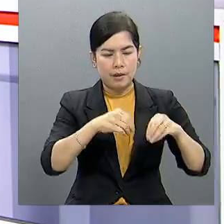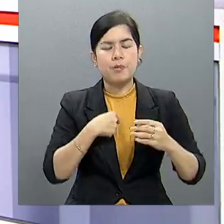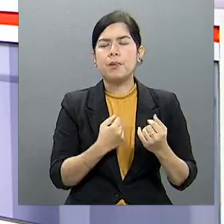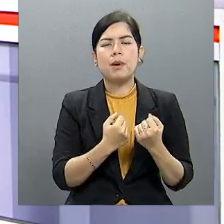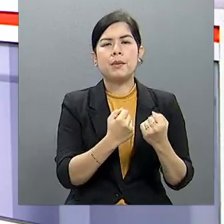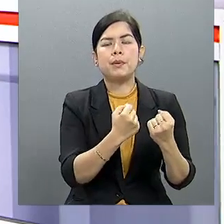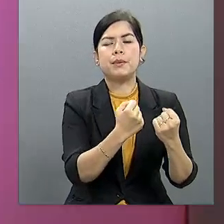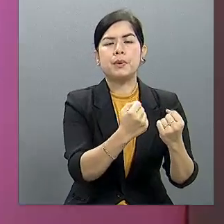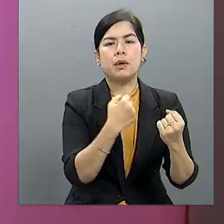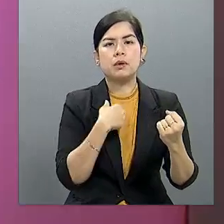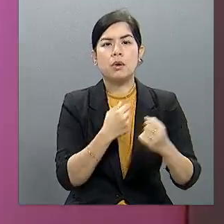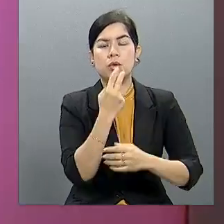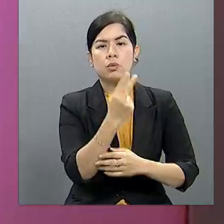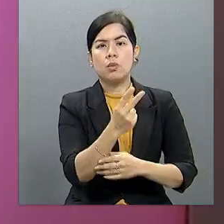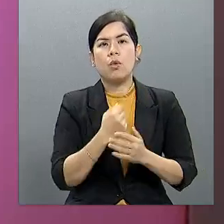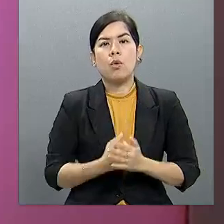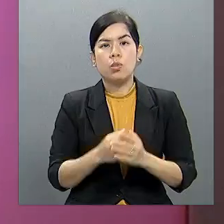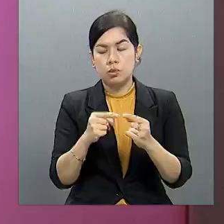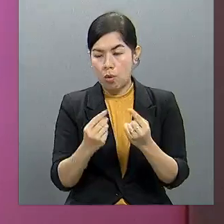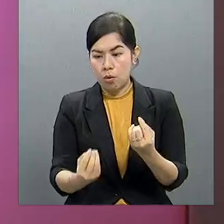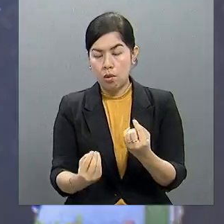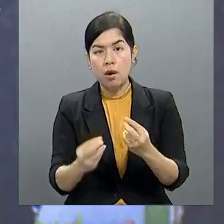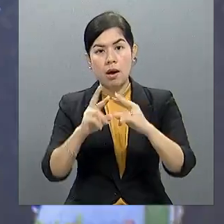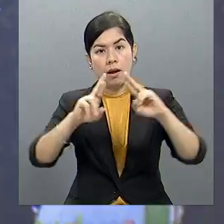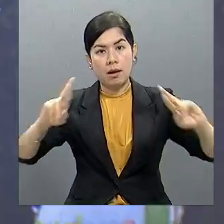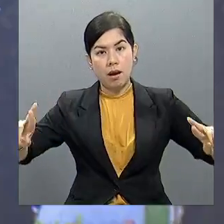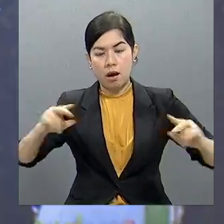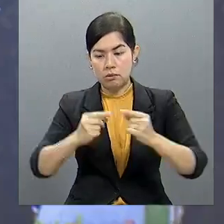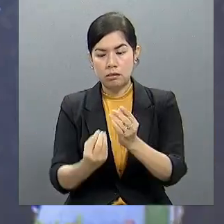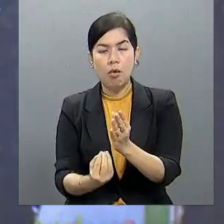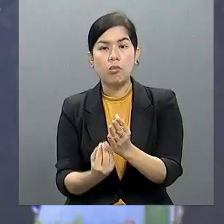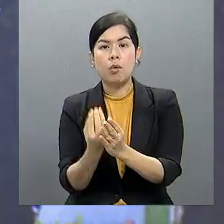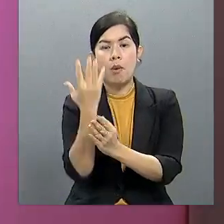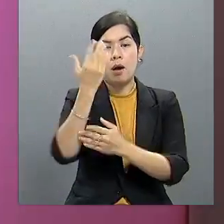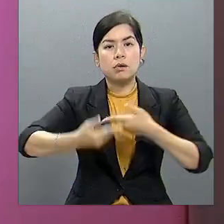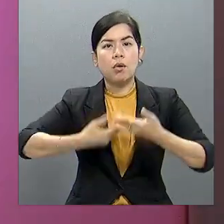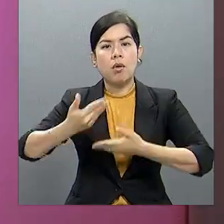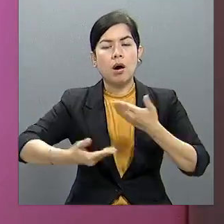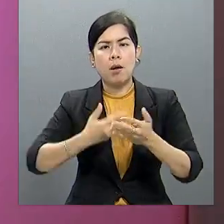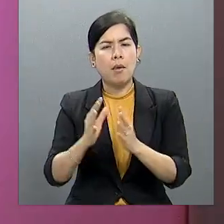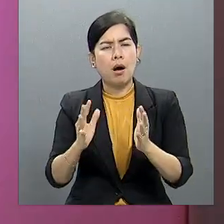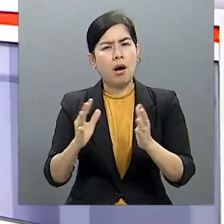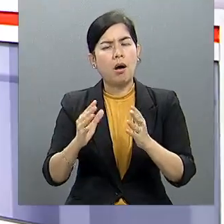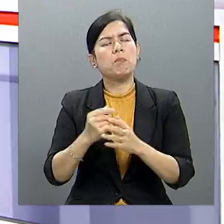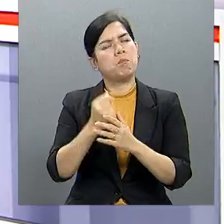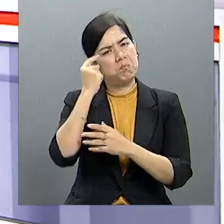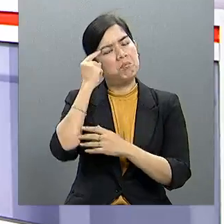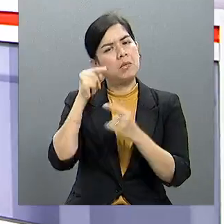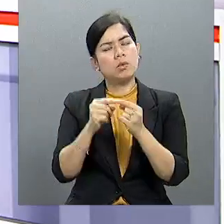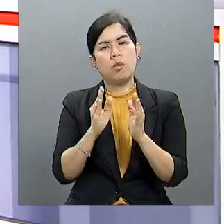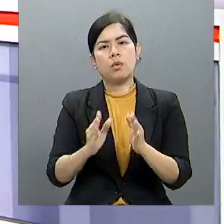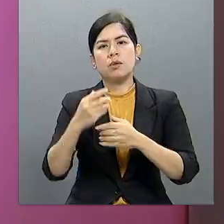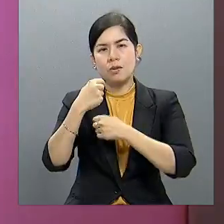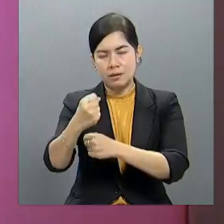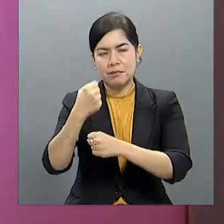ี้เหมเขาเปิดใหเชาหอยู่ ก็มีร้านตนคายมาขายเป็แผงเลยผมนวอยแถวจะดูจักนะฮะ แดงวคนหิดปกต้นไม้อยางสดกมาก